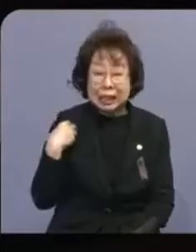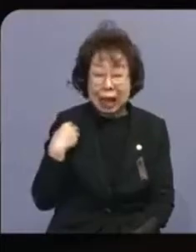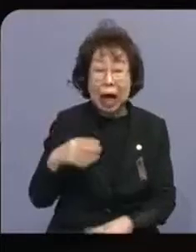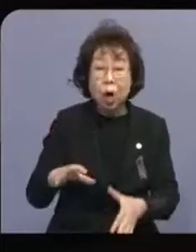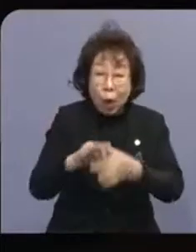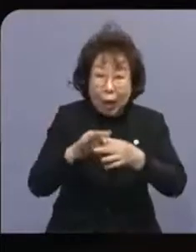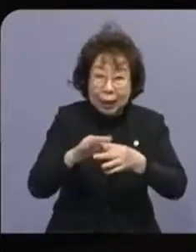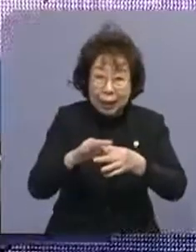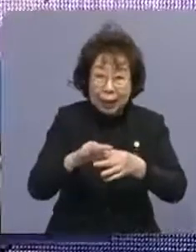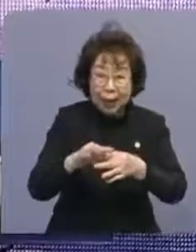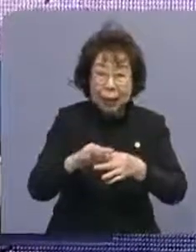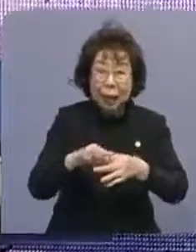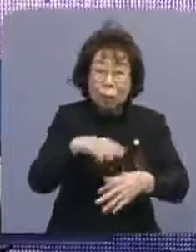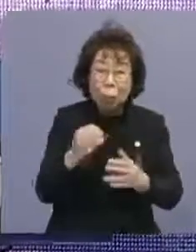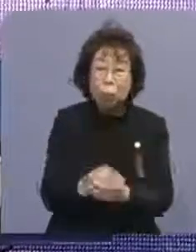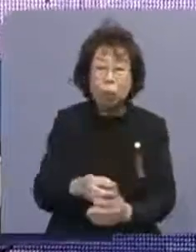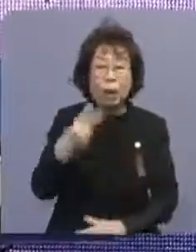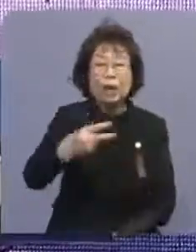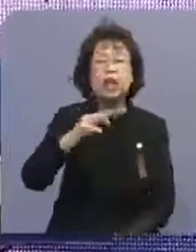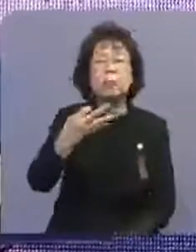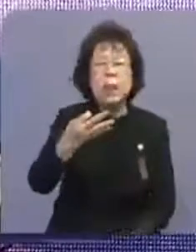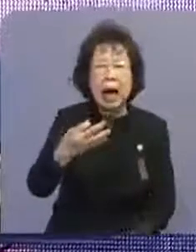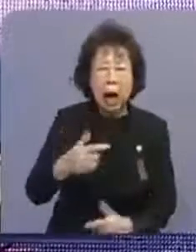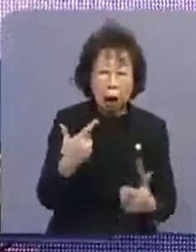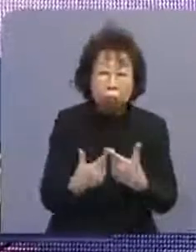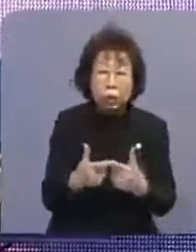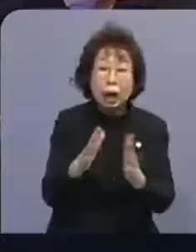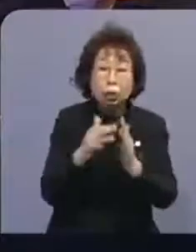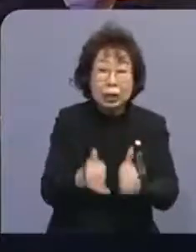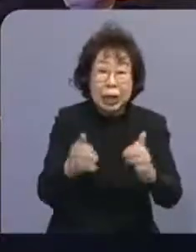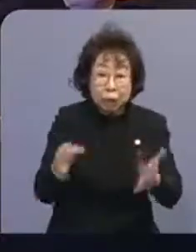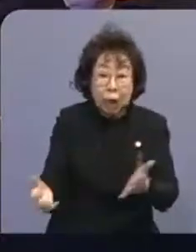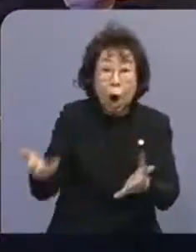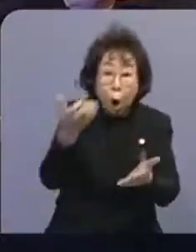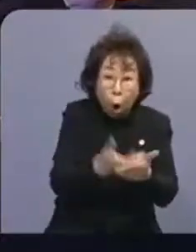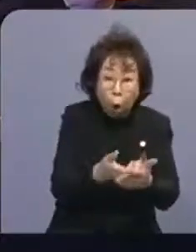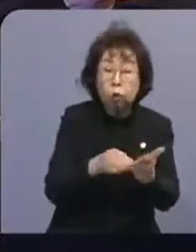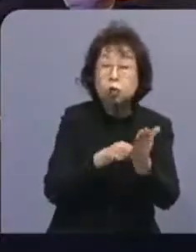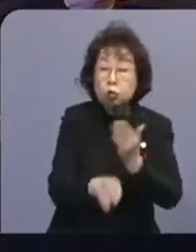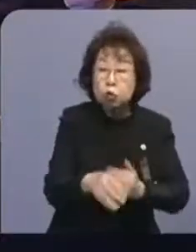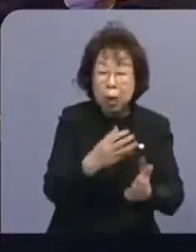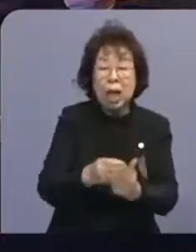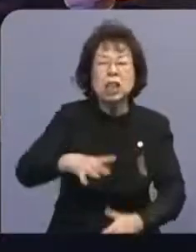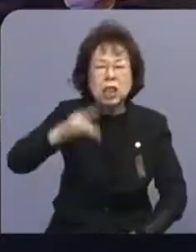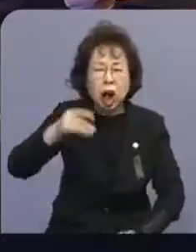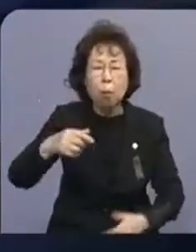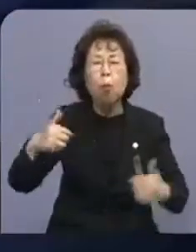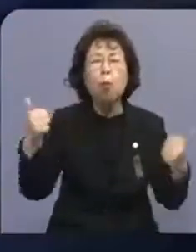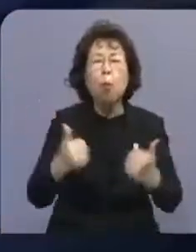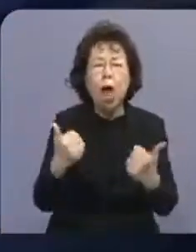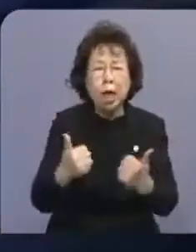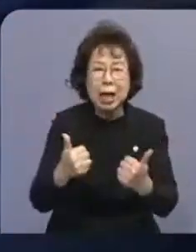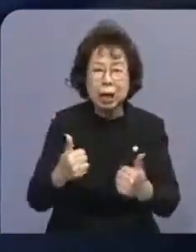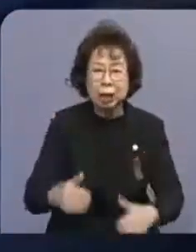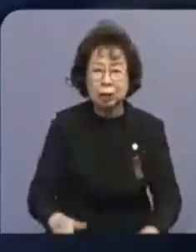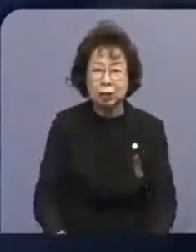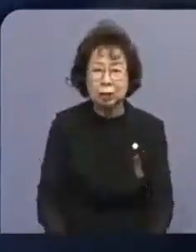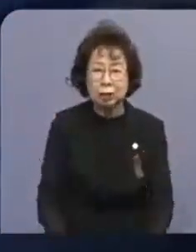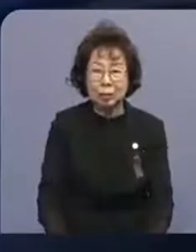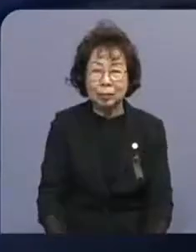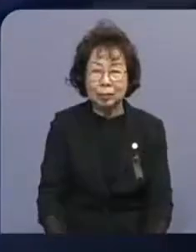유가증권중앙예탁결제기관인 예탁결제원이 2014년 부산국제금융센터로 본사를 옮기고 처음으로 부산에서 개최한